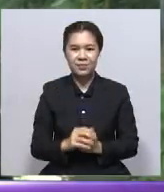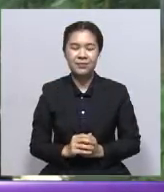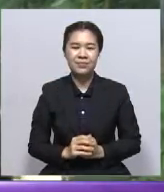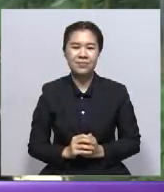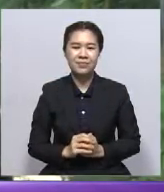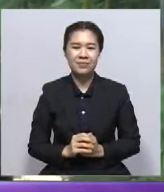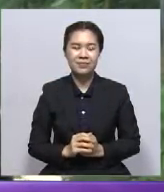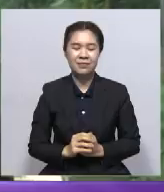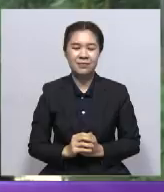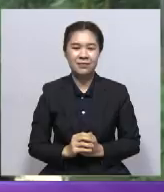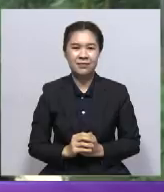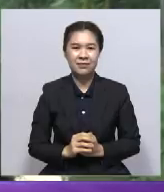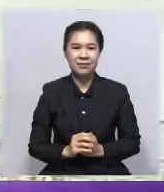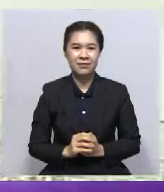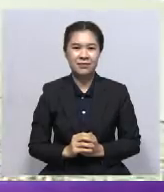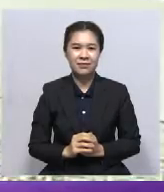พีทีกาญจนบุรีรายงานครับ